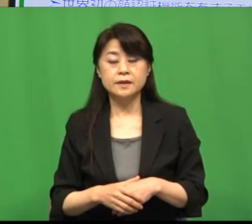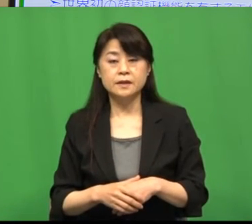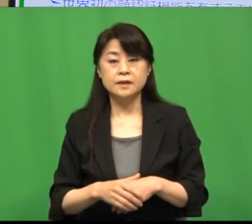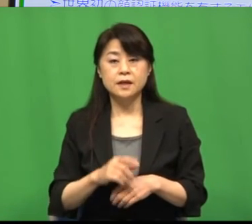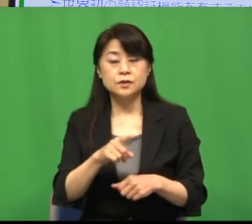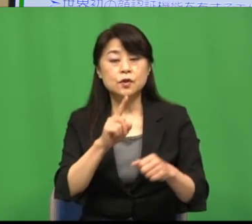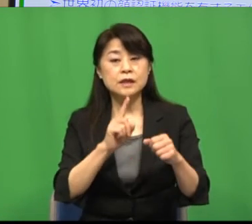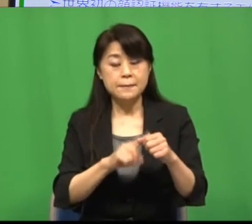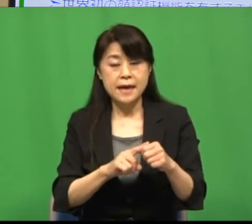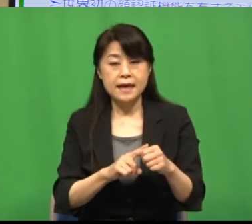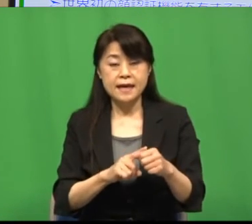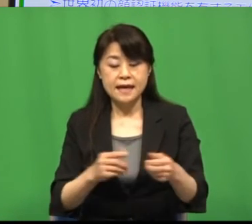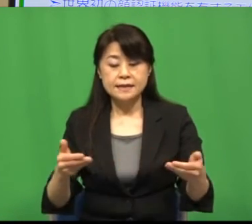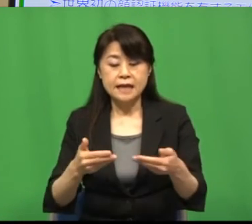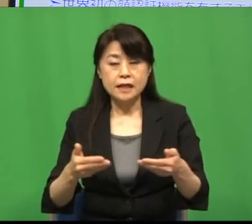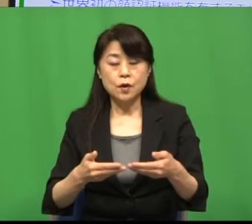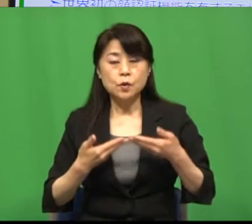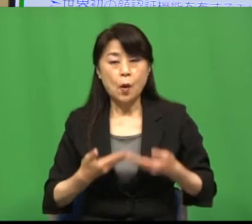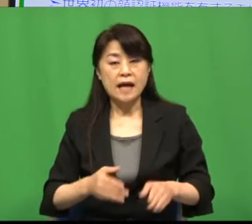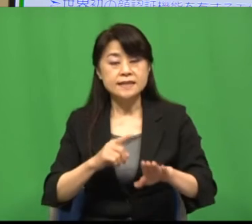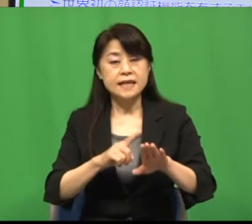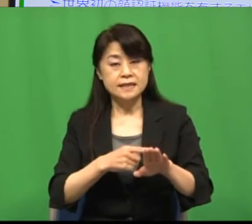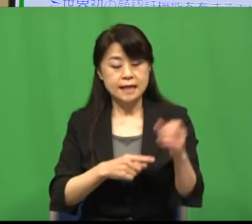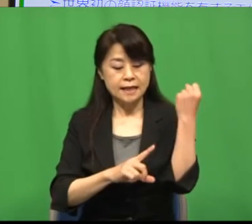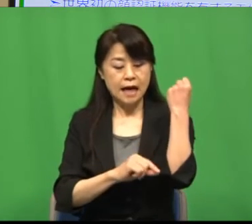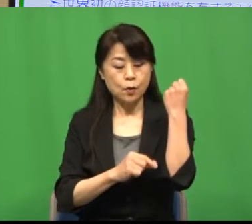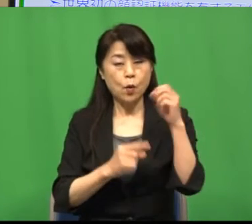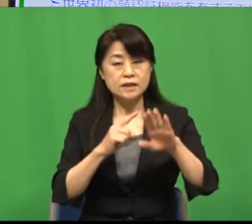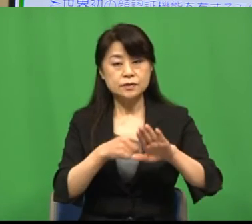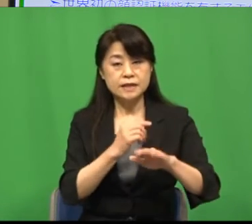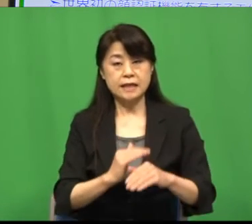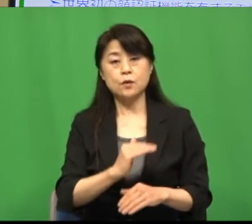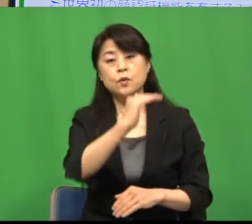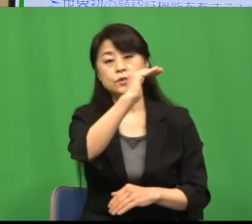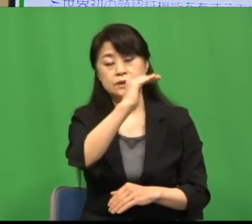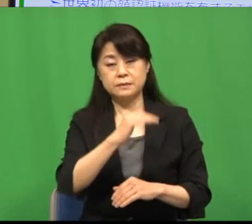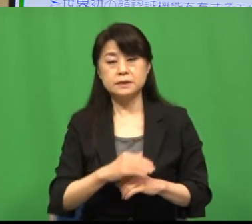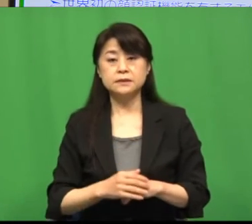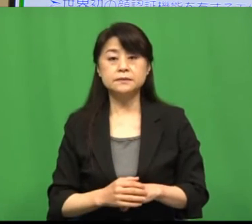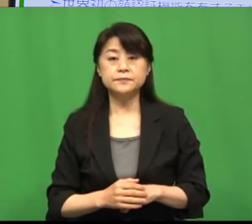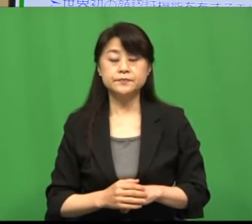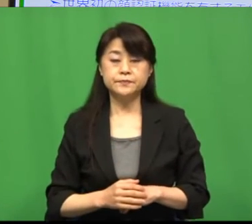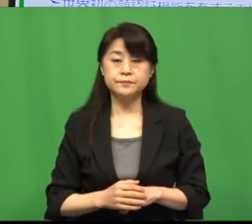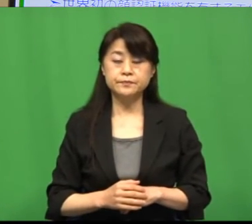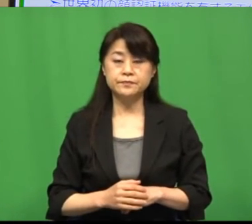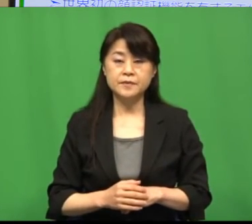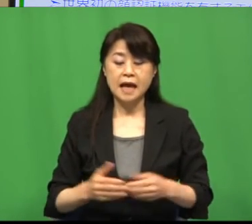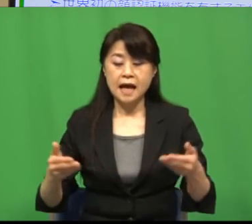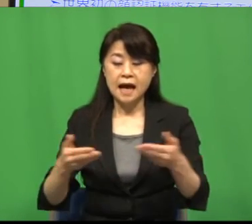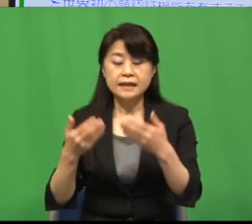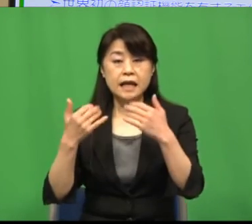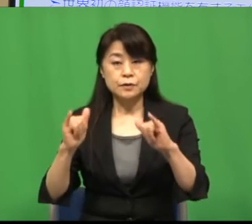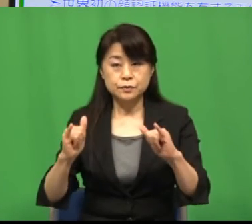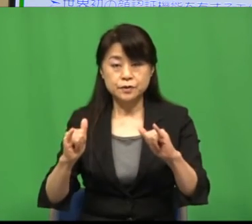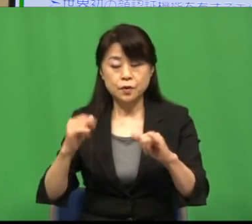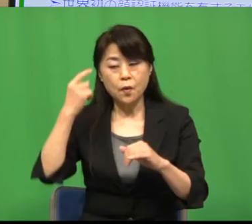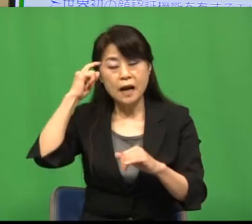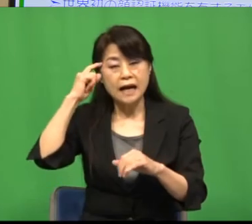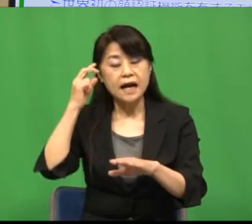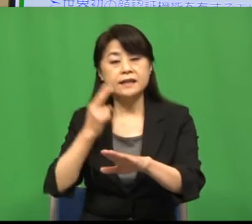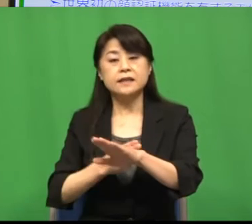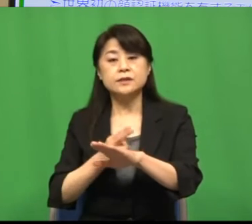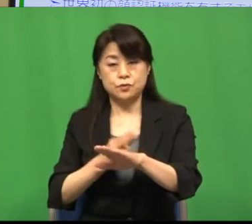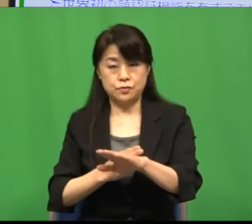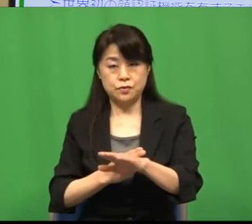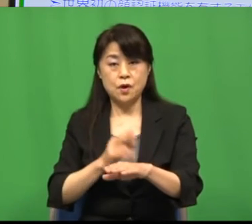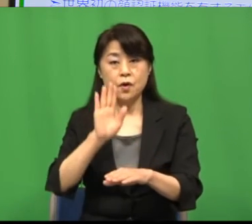することで作業の安全性や効率性が向上するものです。 働く人のことを考えた技術であり、今後とも